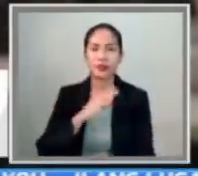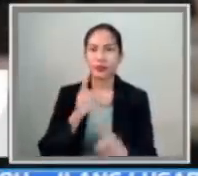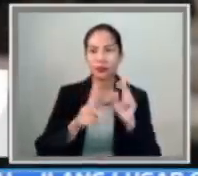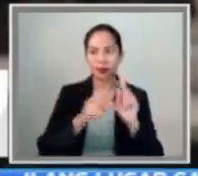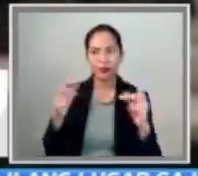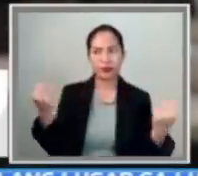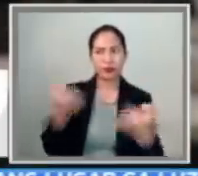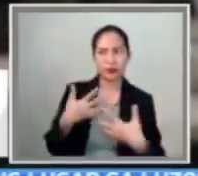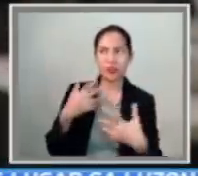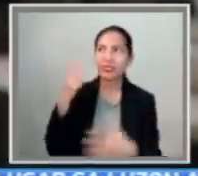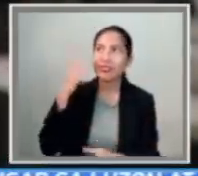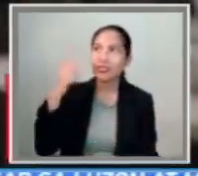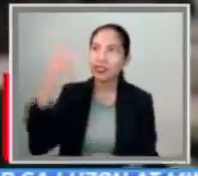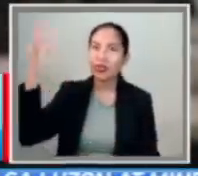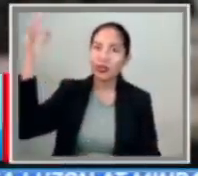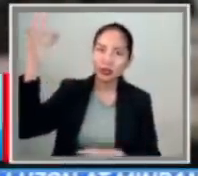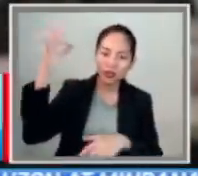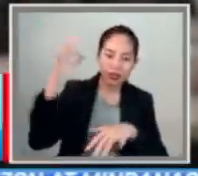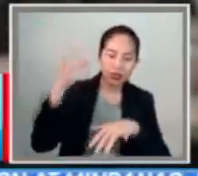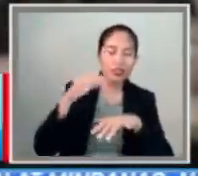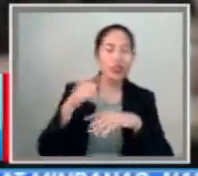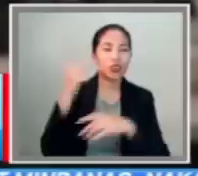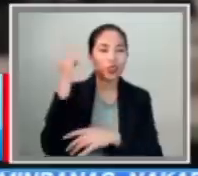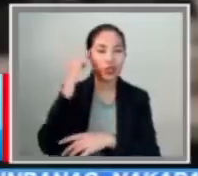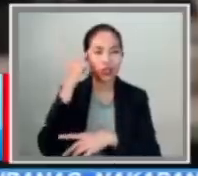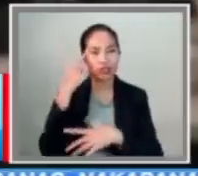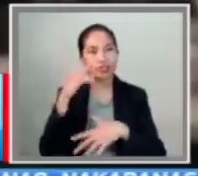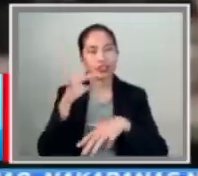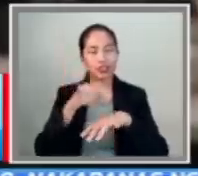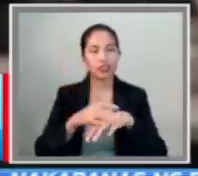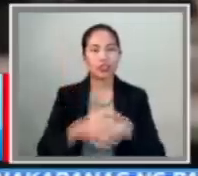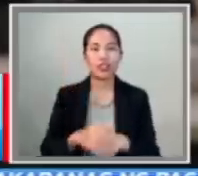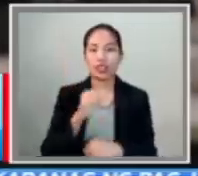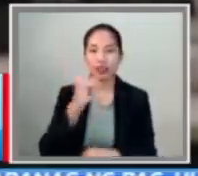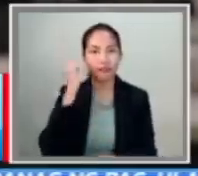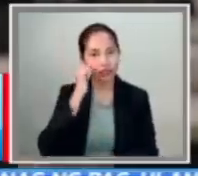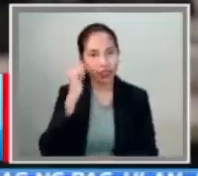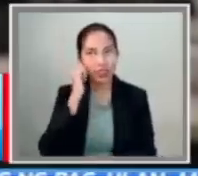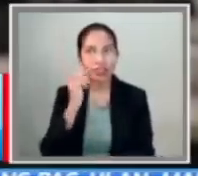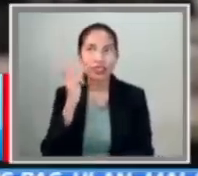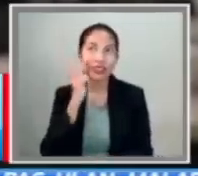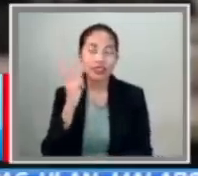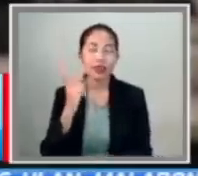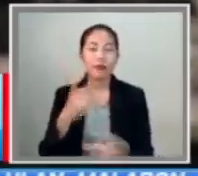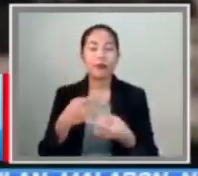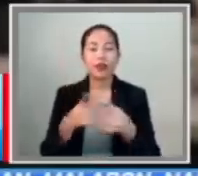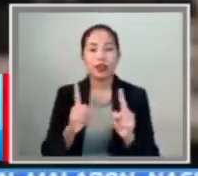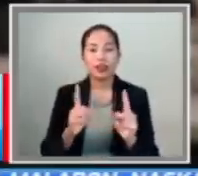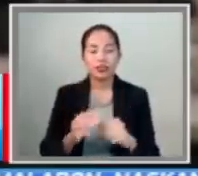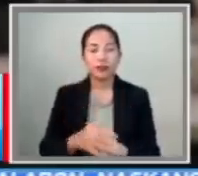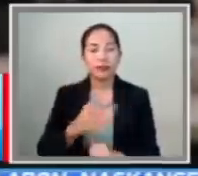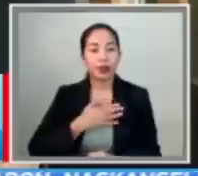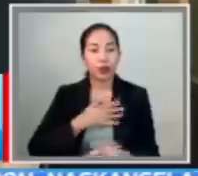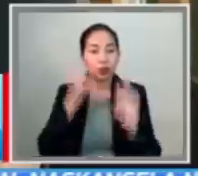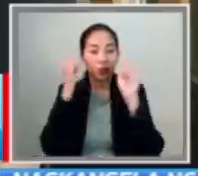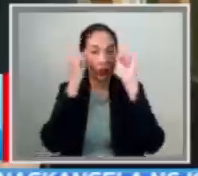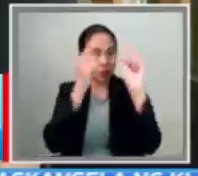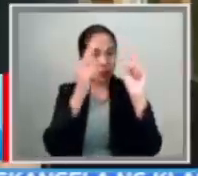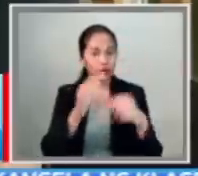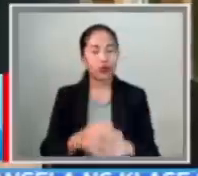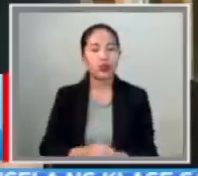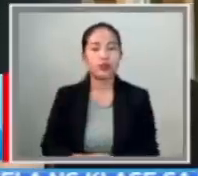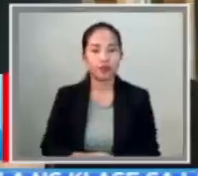kasi di naman tayo everyday na kaka-encounter. Pinaka-goal ko lang is to carve a space for people to listen to them.